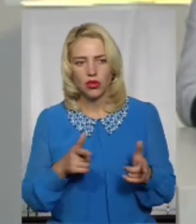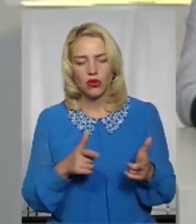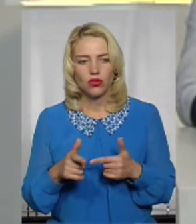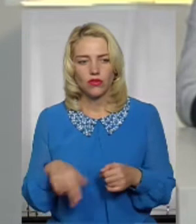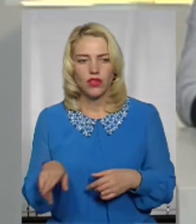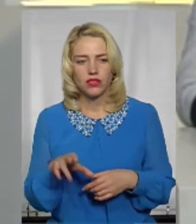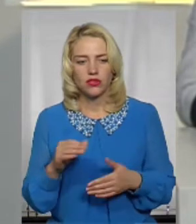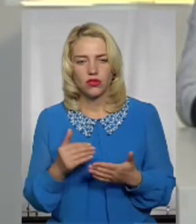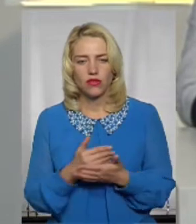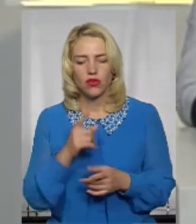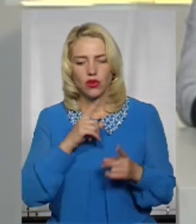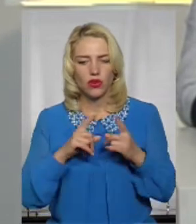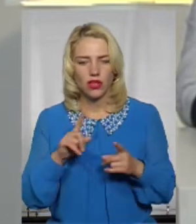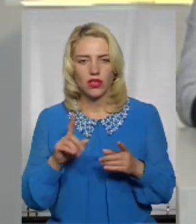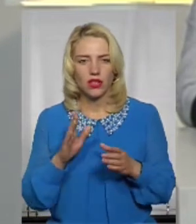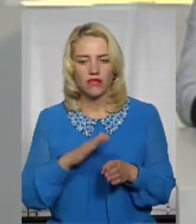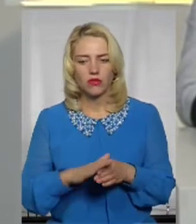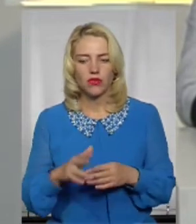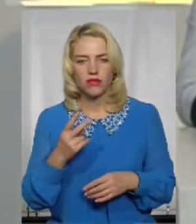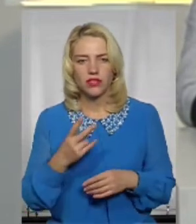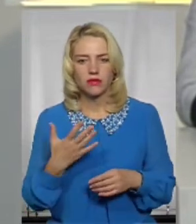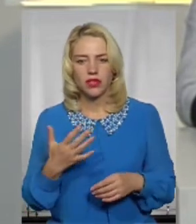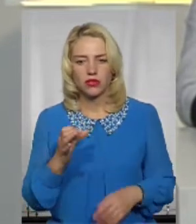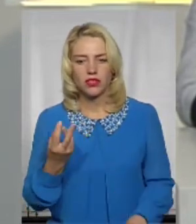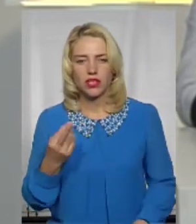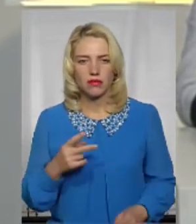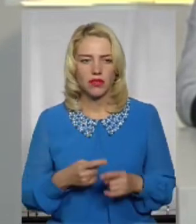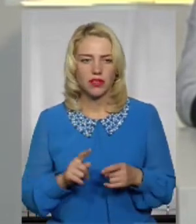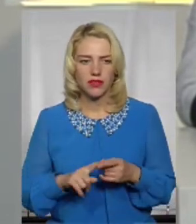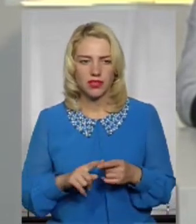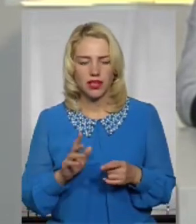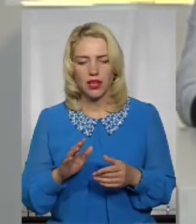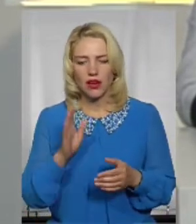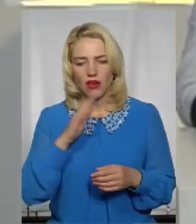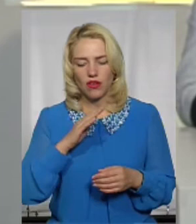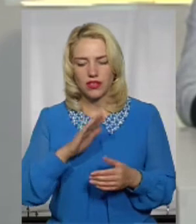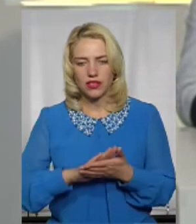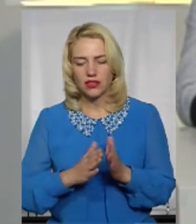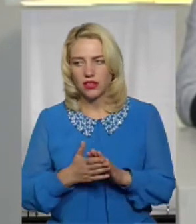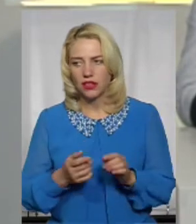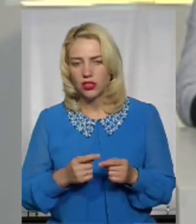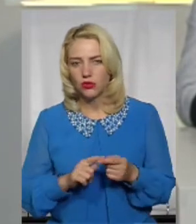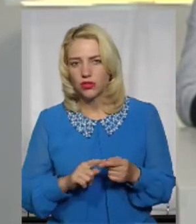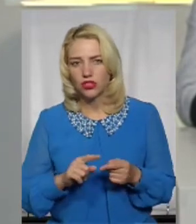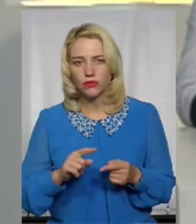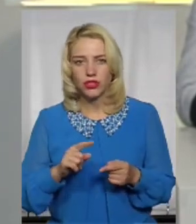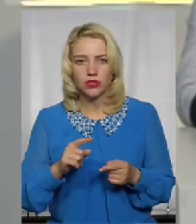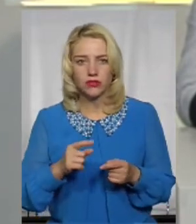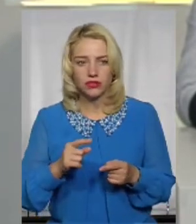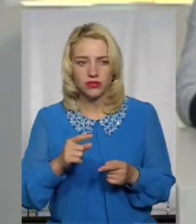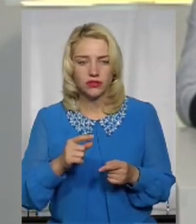і до нової колегії, яка відбудеться 29 серпня. Це буде про екологічний стан водних об'єктів і оренду водних